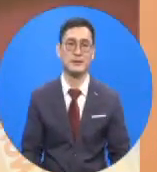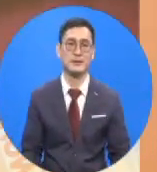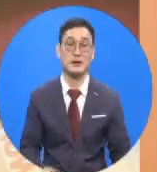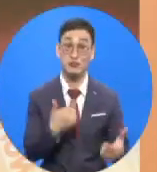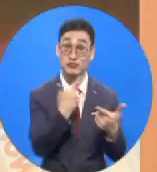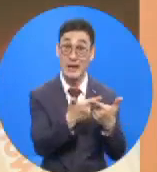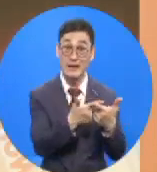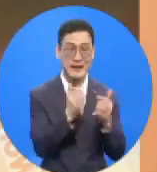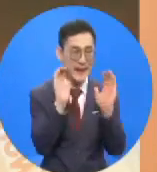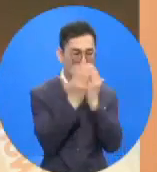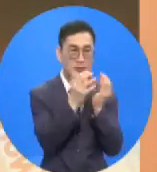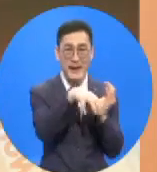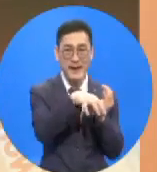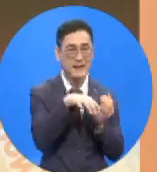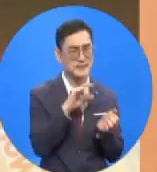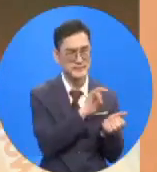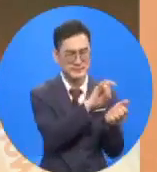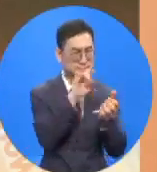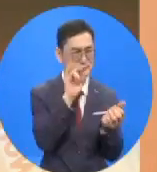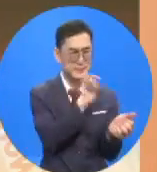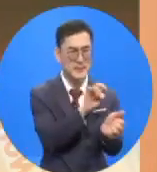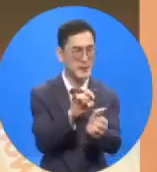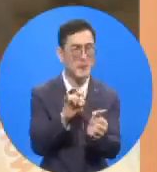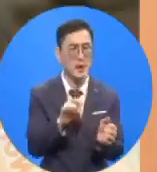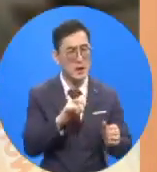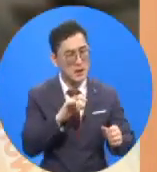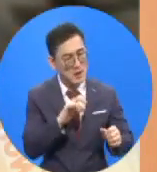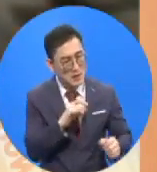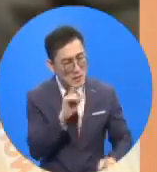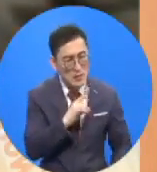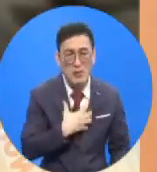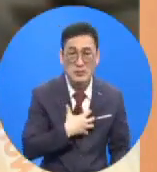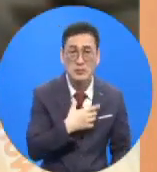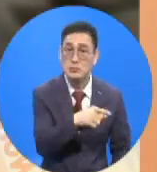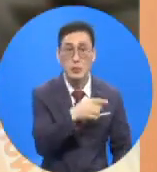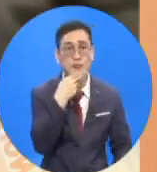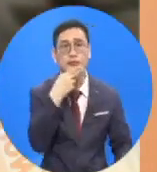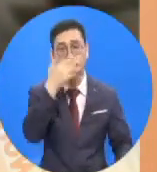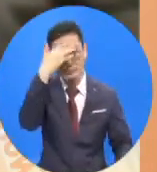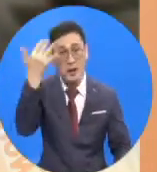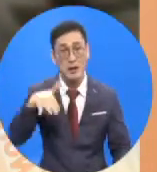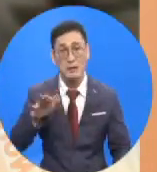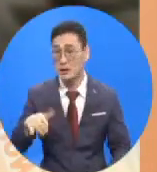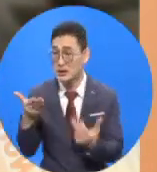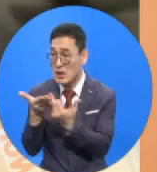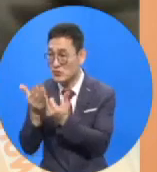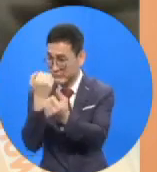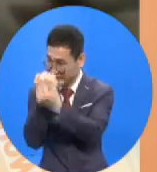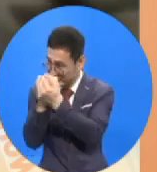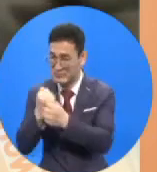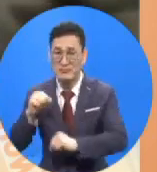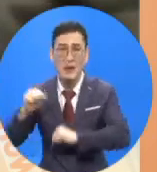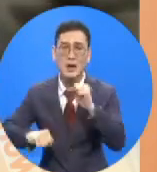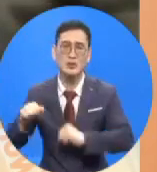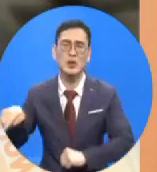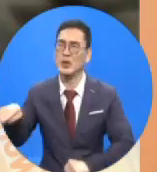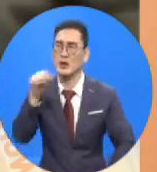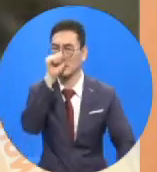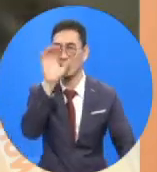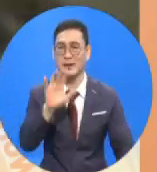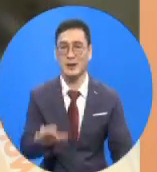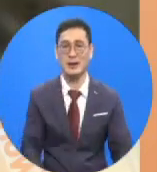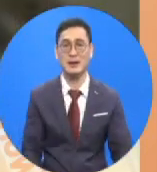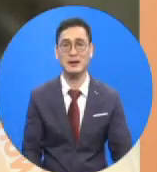우리가 일탈 하면 정말 위험하다는 것을 좀 경락 해야 될 거 같고요 이런 경우에는 정말 우리가 않습니까 부산권